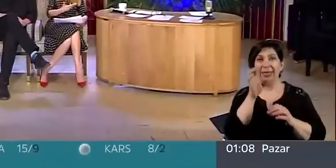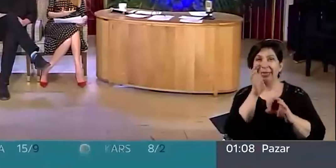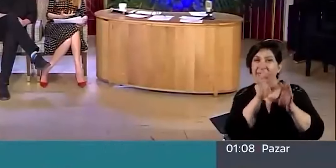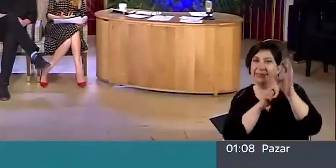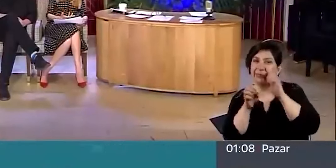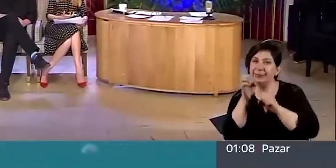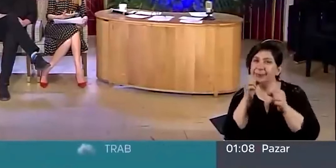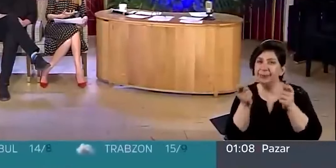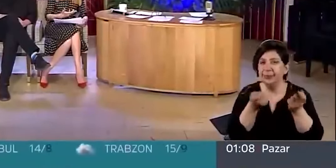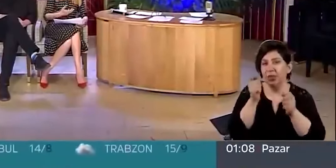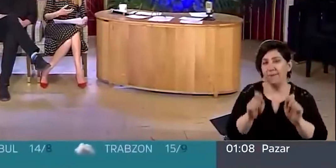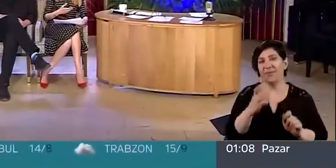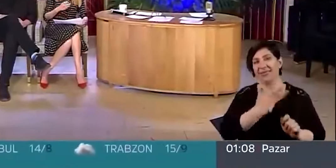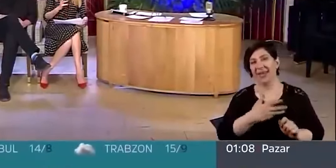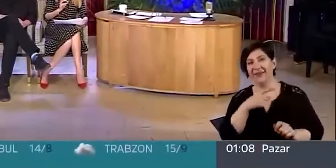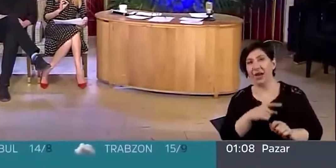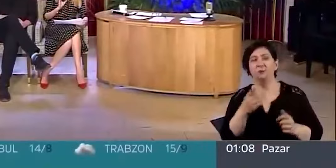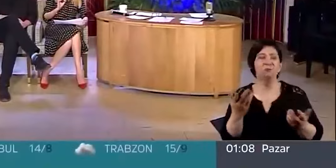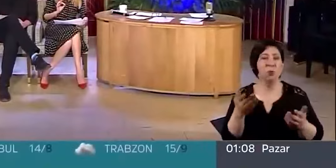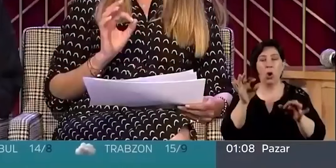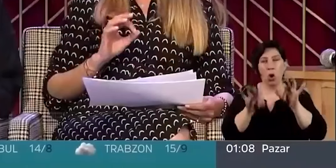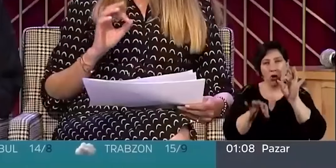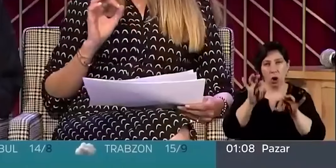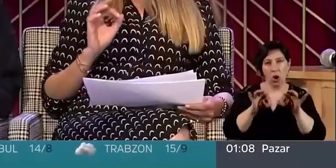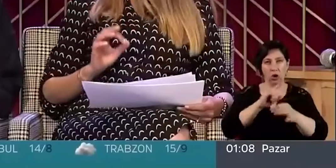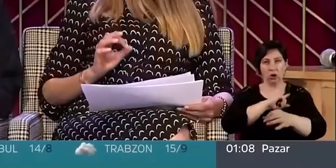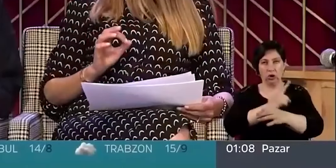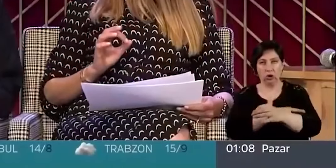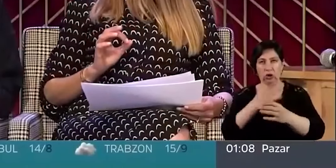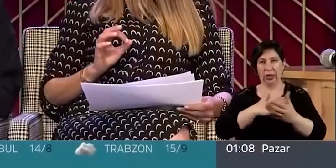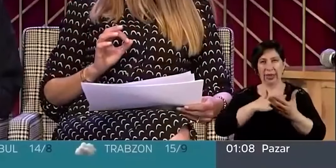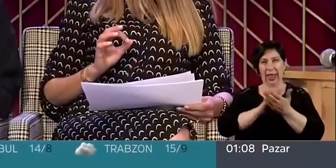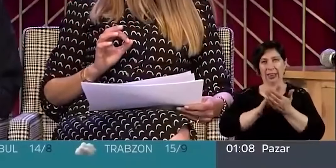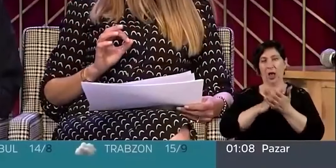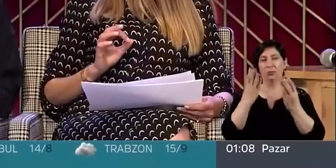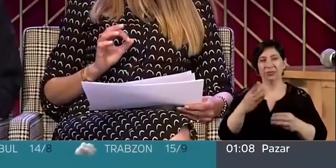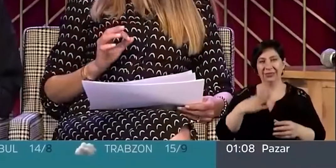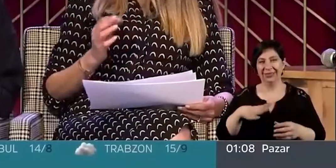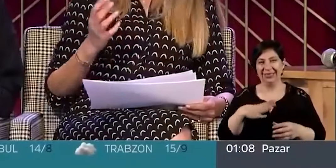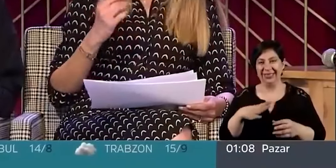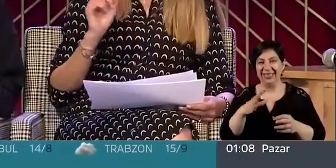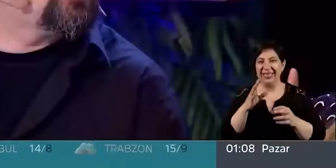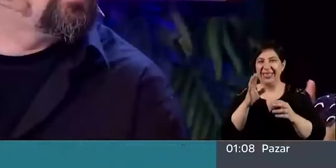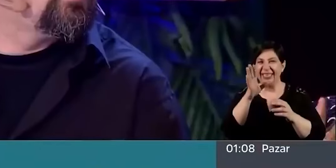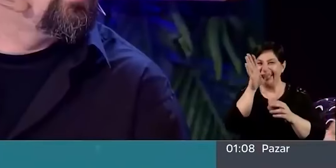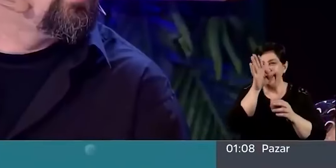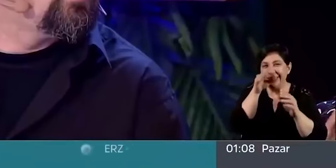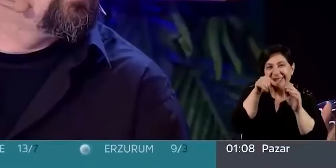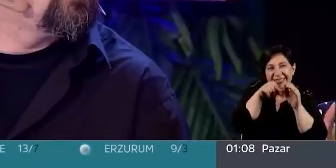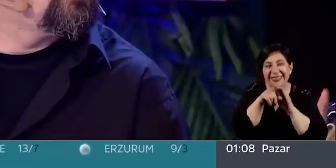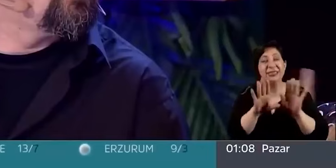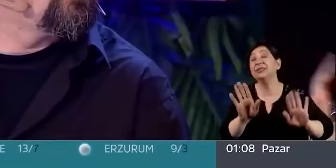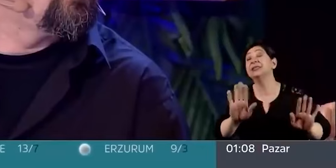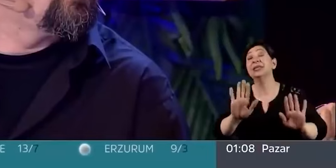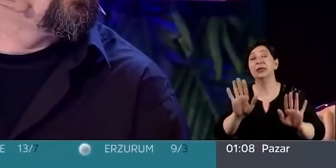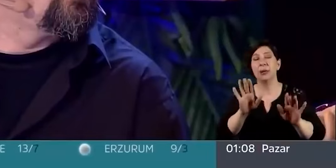hareket etmeyi severler. Yani kontrol ve güç onların anahtar kelimeleridir. Gizli hareket sinsi diyebilir miyiz? Sinsi